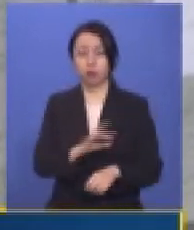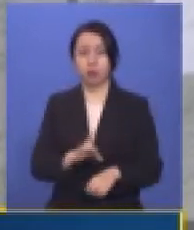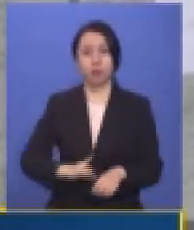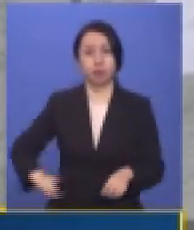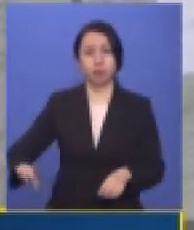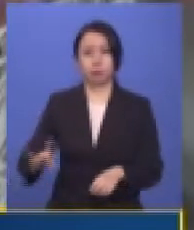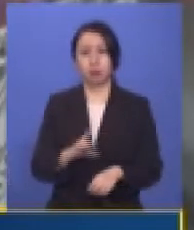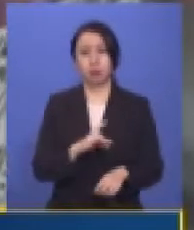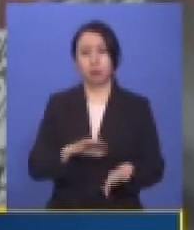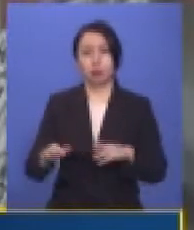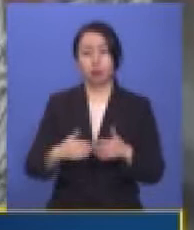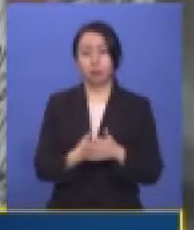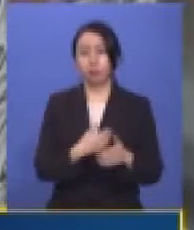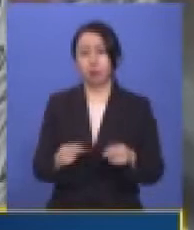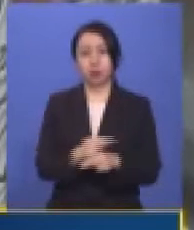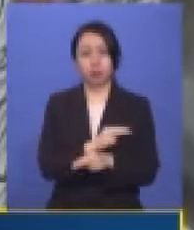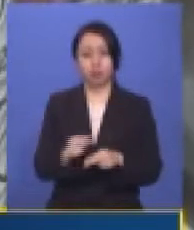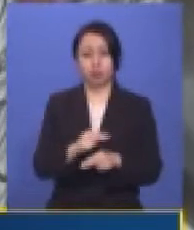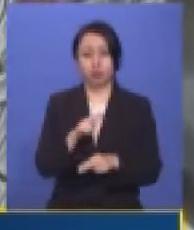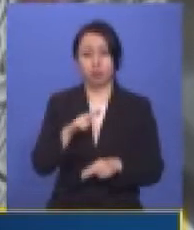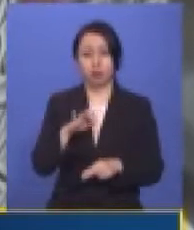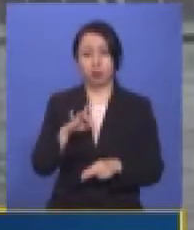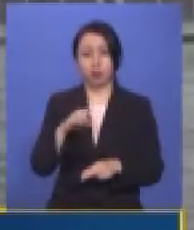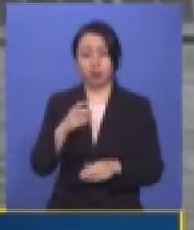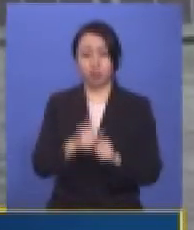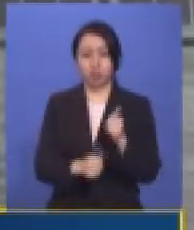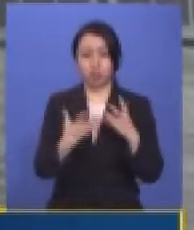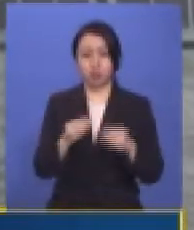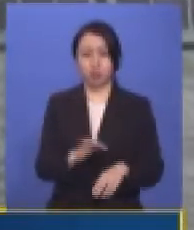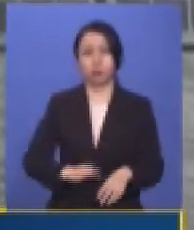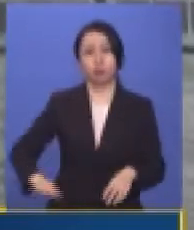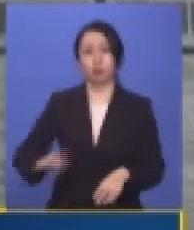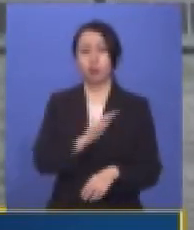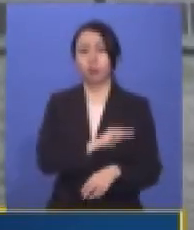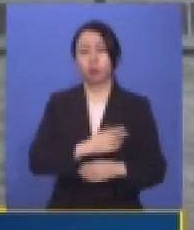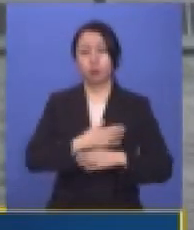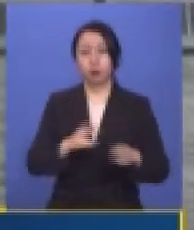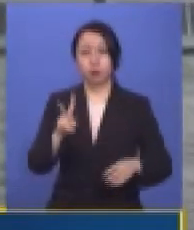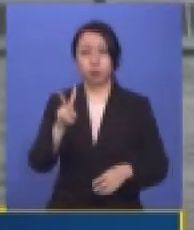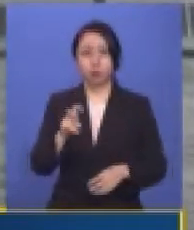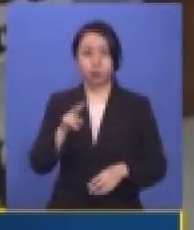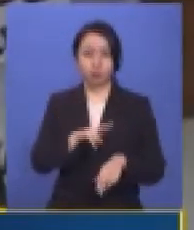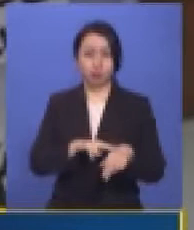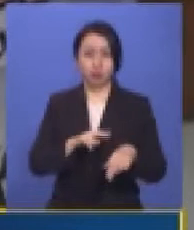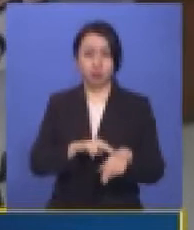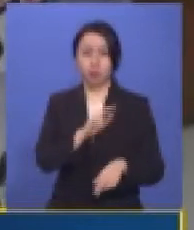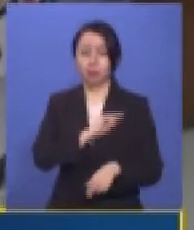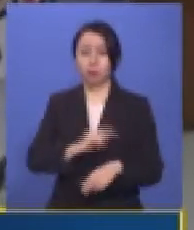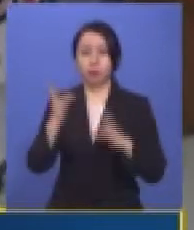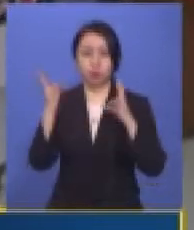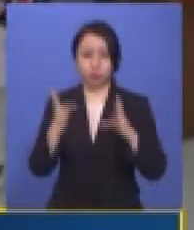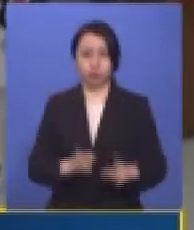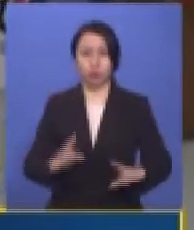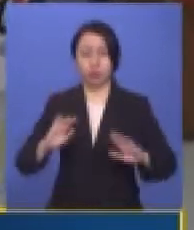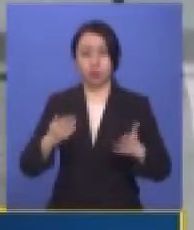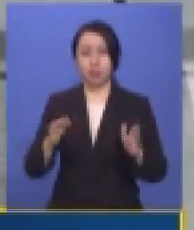республиканского оперативно-профилактического мероприятия «Пиротехника». Ежедневно по области задействовано более 200 полицейских и сотрудников чрезвычайных